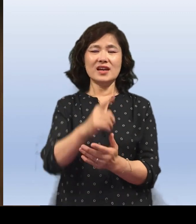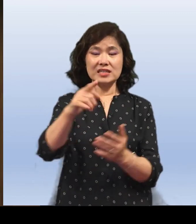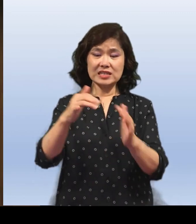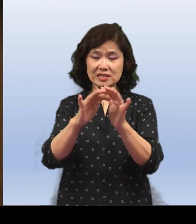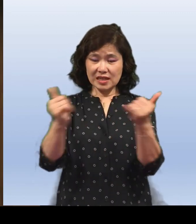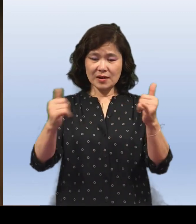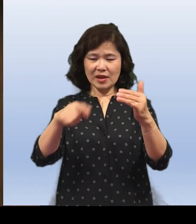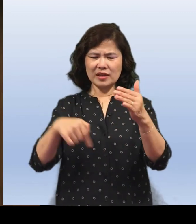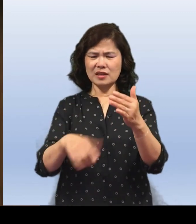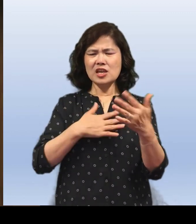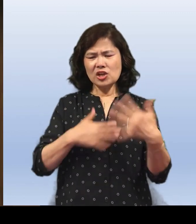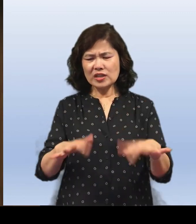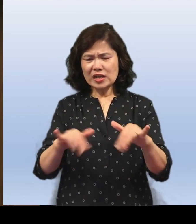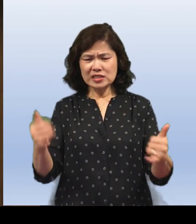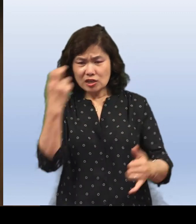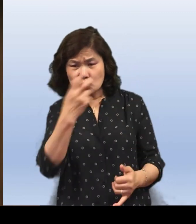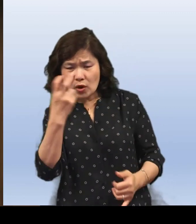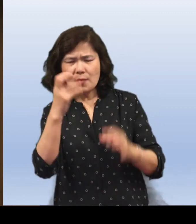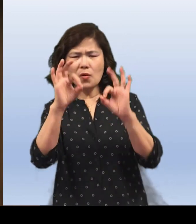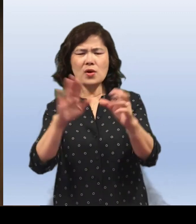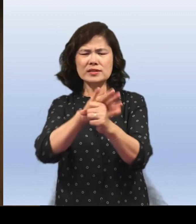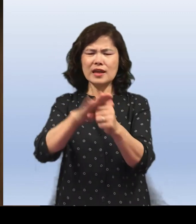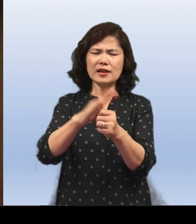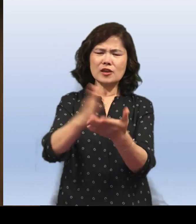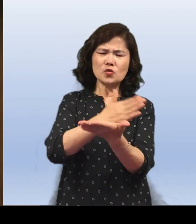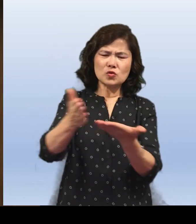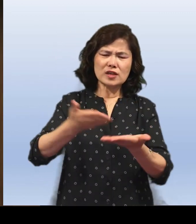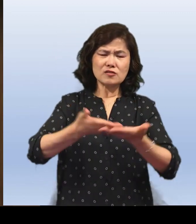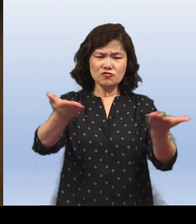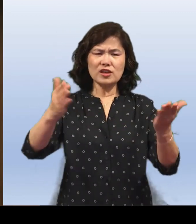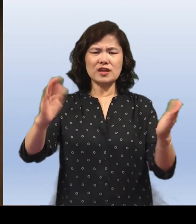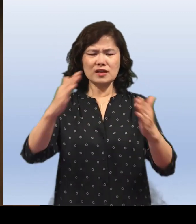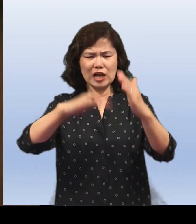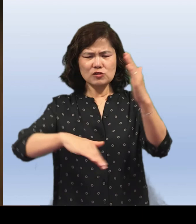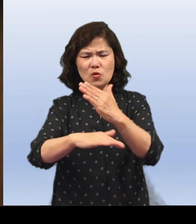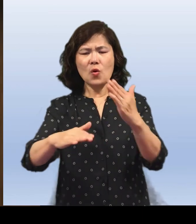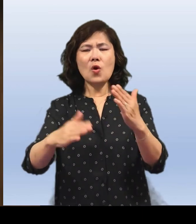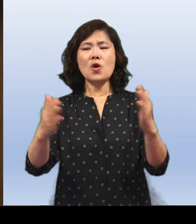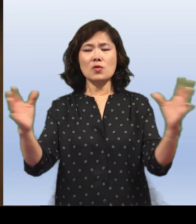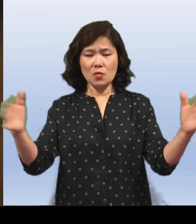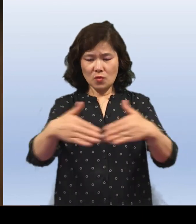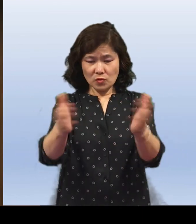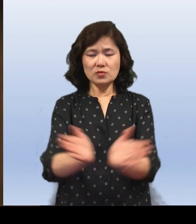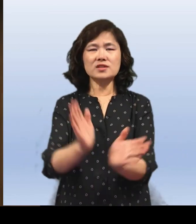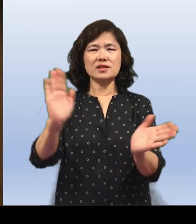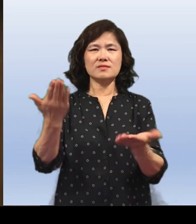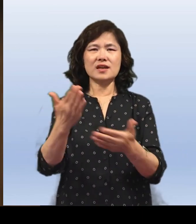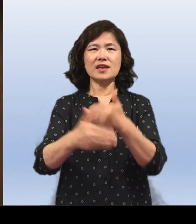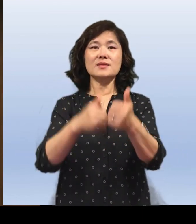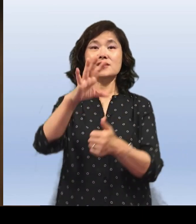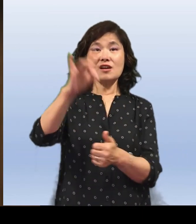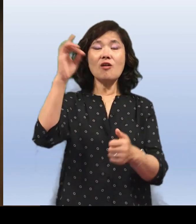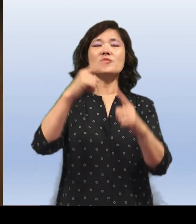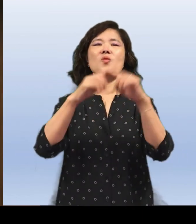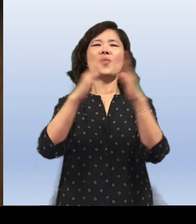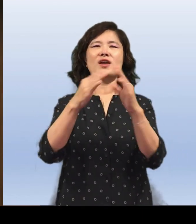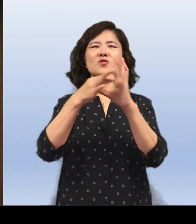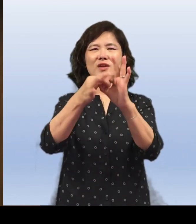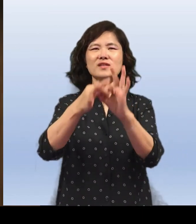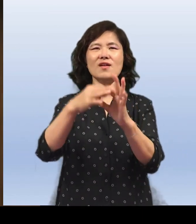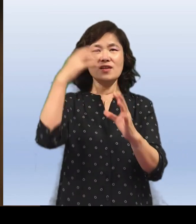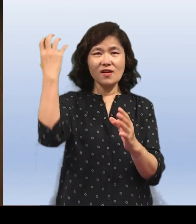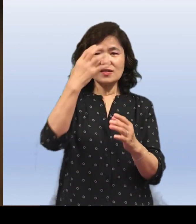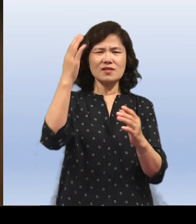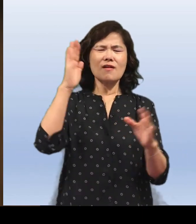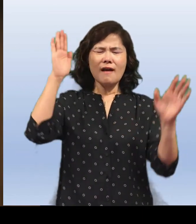있는 연약한 자들을 돌아보고 사랑의 규제를 나누는 가족 공동체였습니다. 하나님은 그 초대교회를 통해서 영적